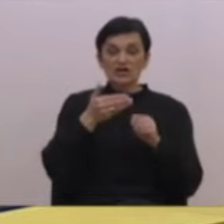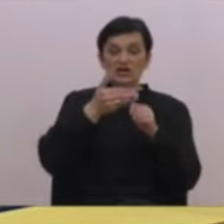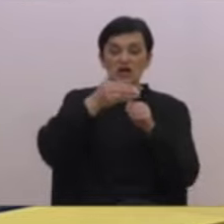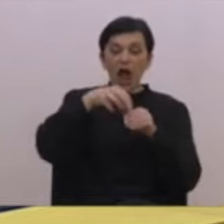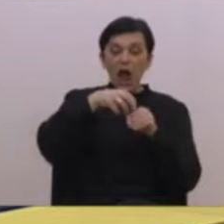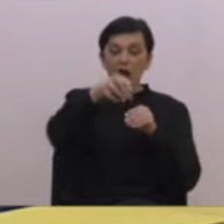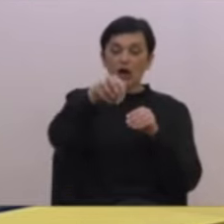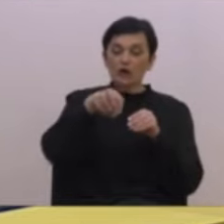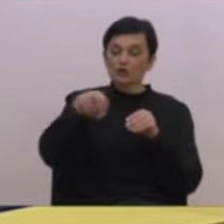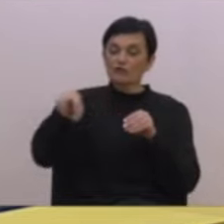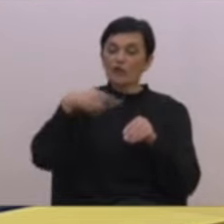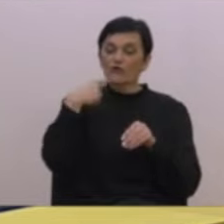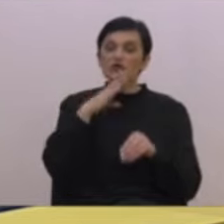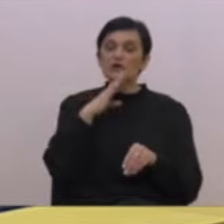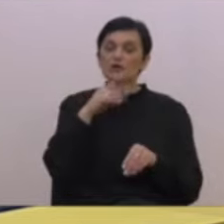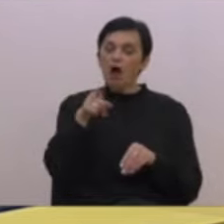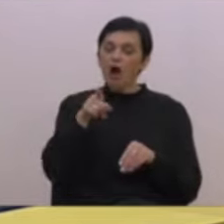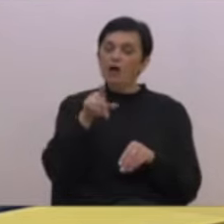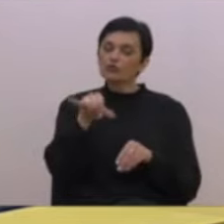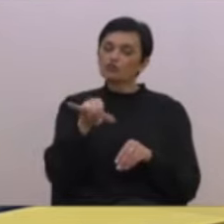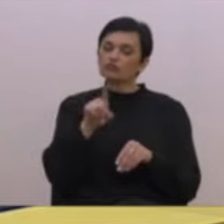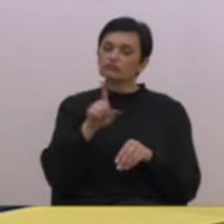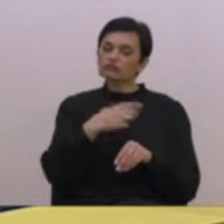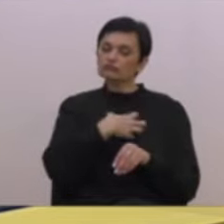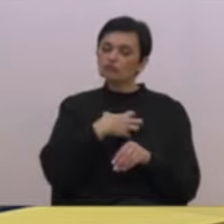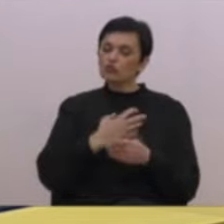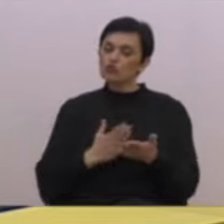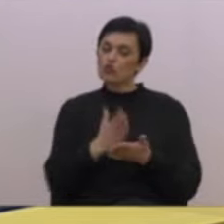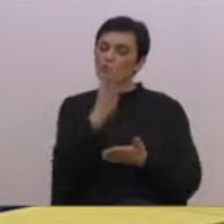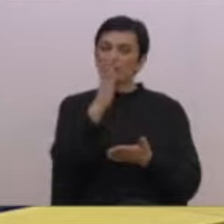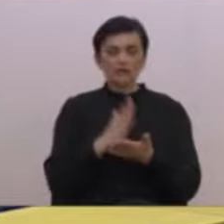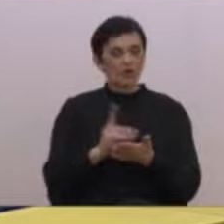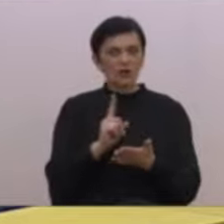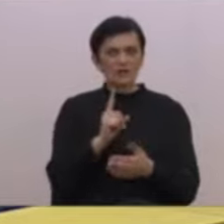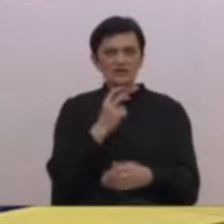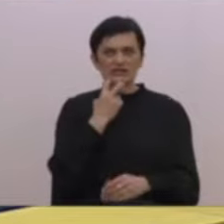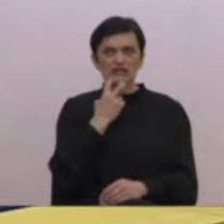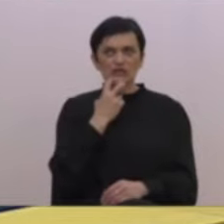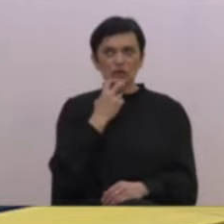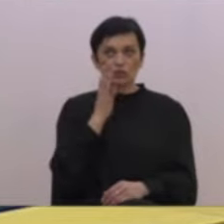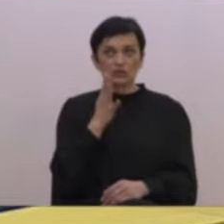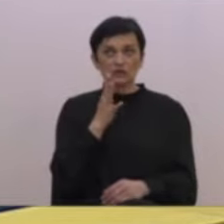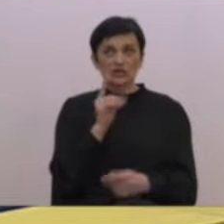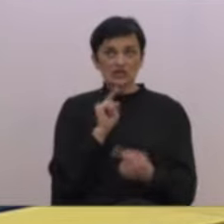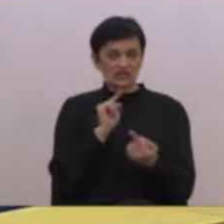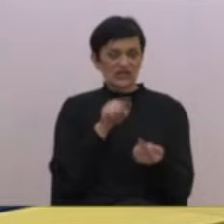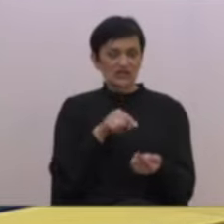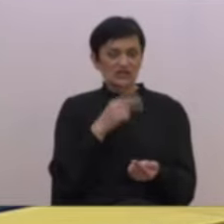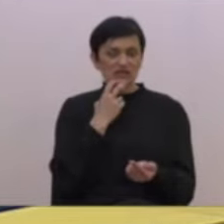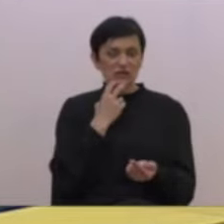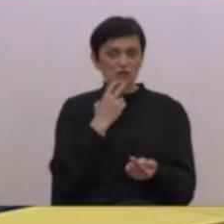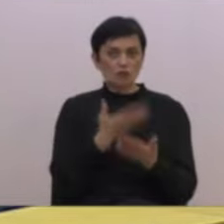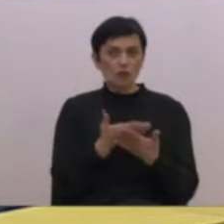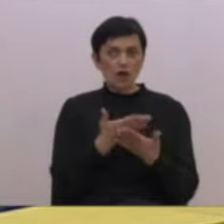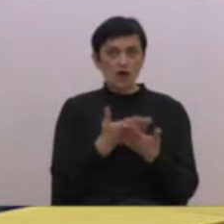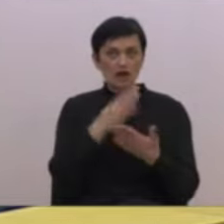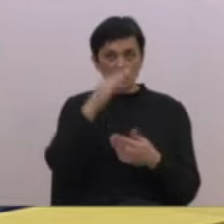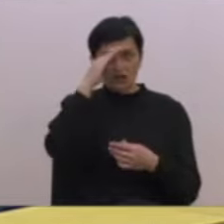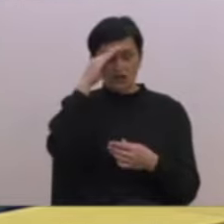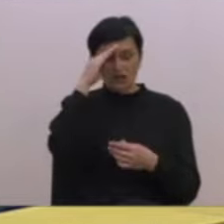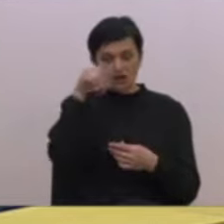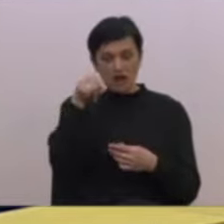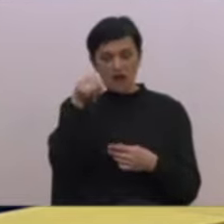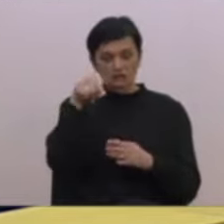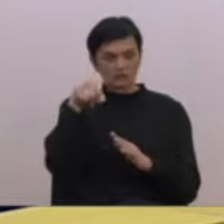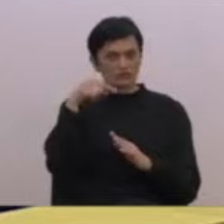რომ ქალებს რაღაც პრინციპული უპირატესობა აქვს. არა, ეს მართლა სასაცილო ექნებოდა. საწინააღმდეგო სასაცილო ექნებოდა, რომ ეთქვა, რომ კაცები რო